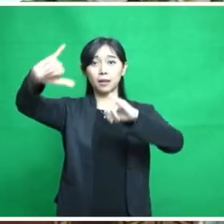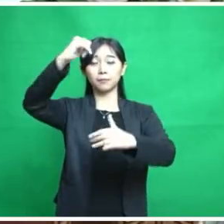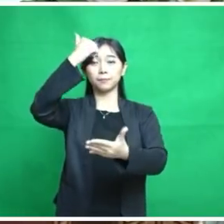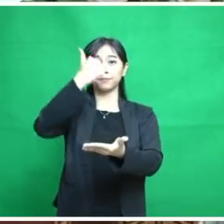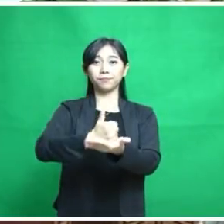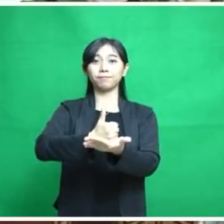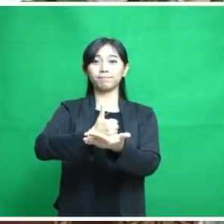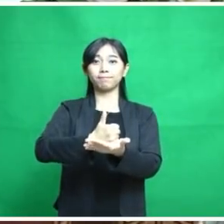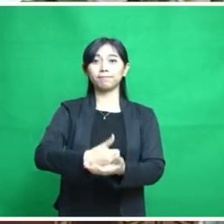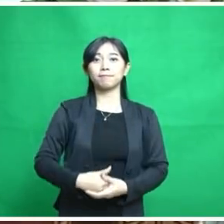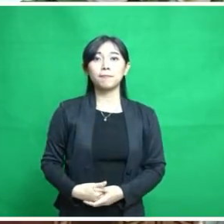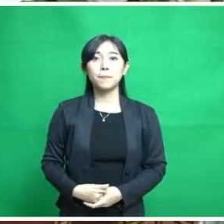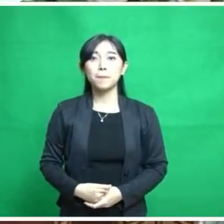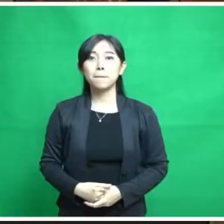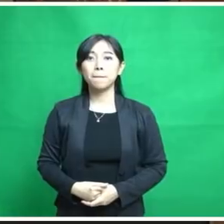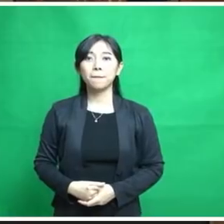kekal. Amin.